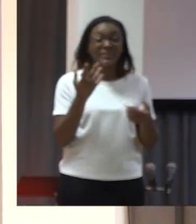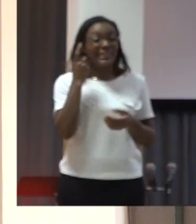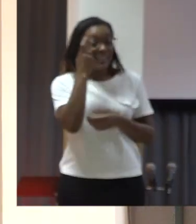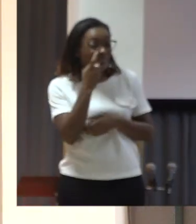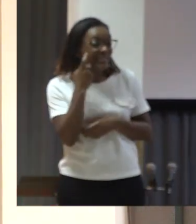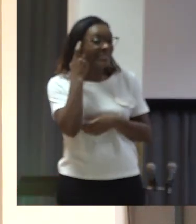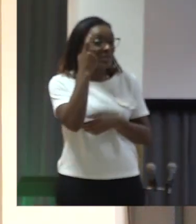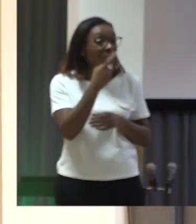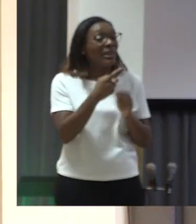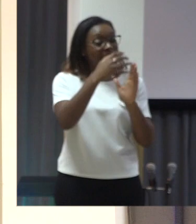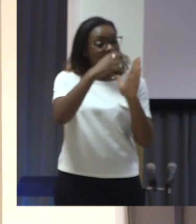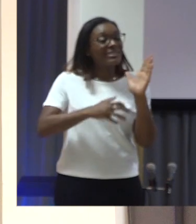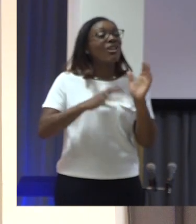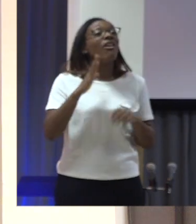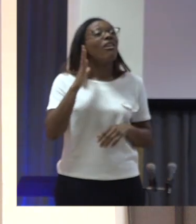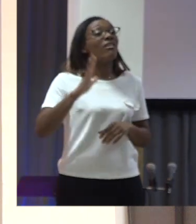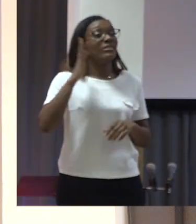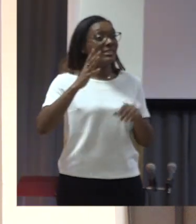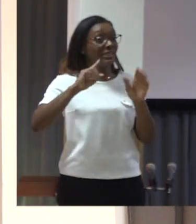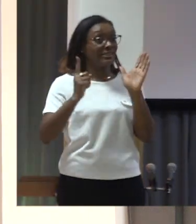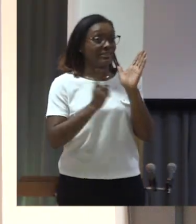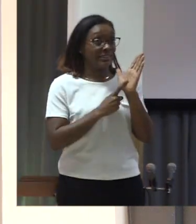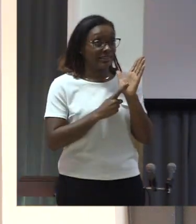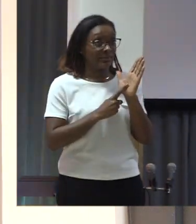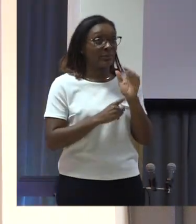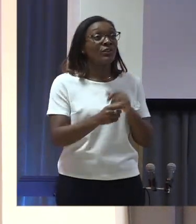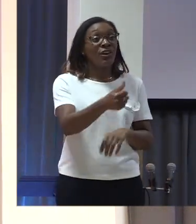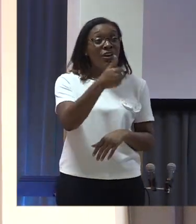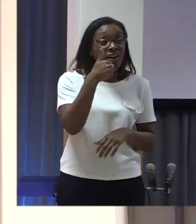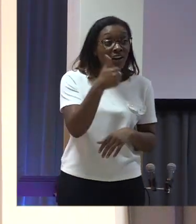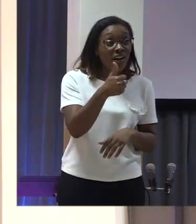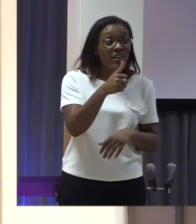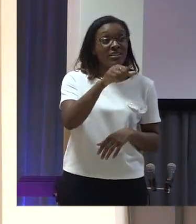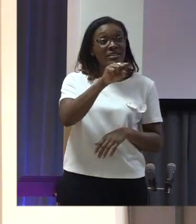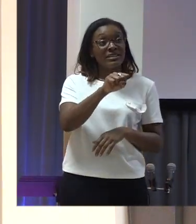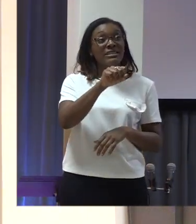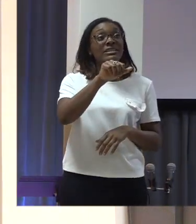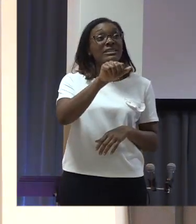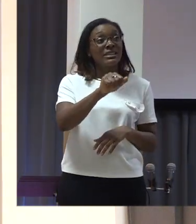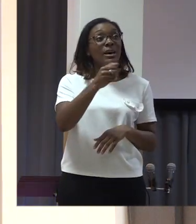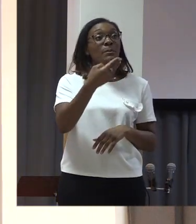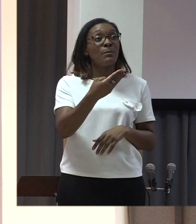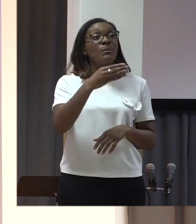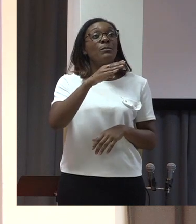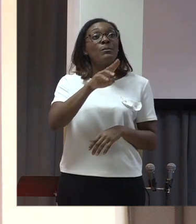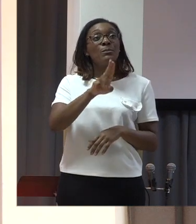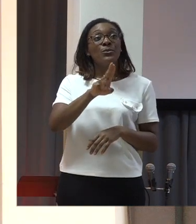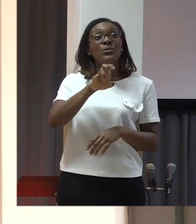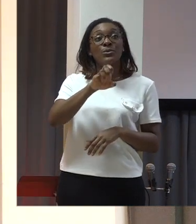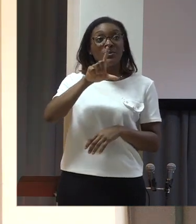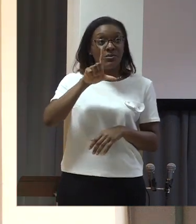l'Ancien Testament. Nous lirons dans 1 Samuel au chapitre 8.